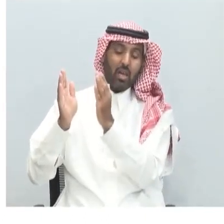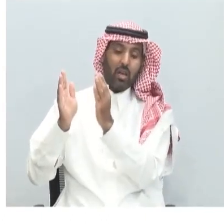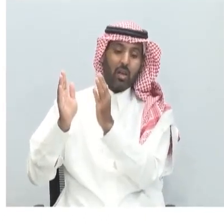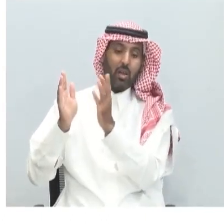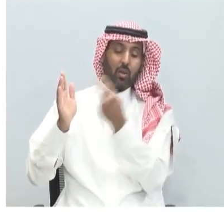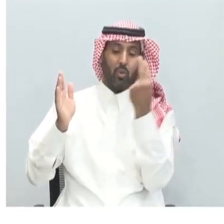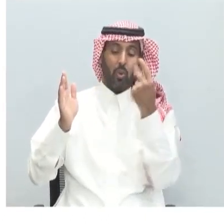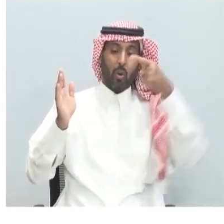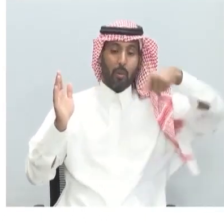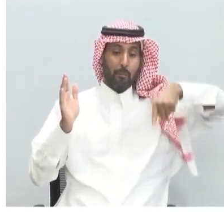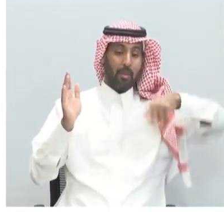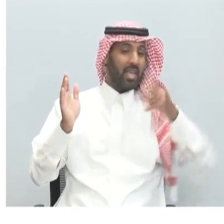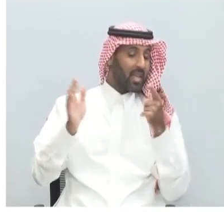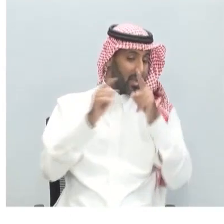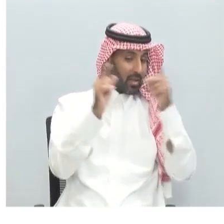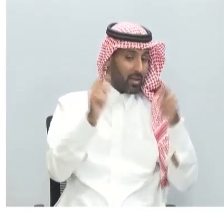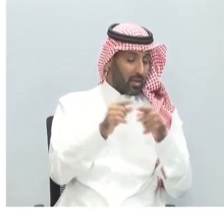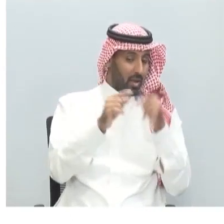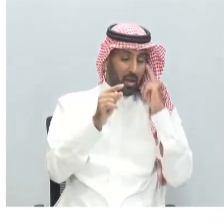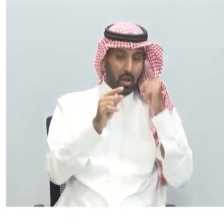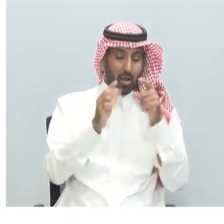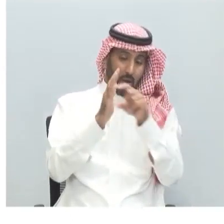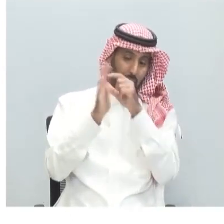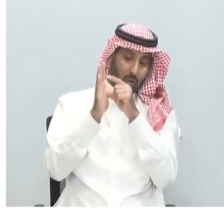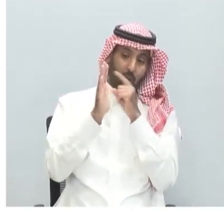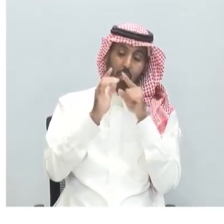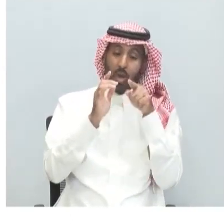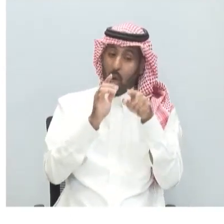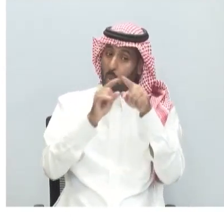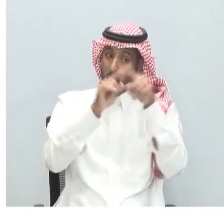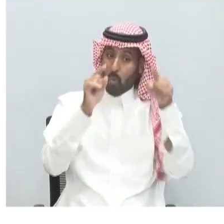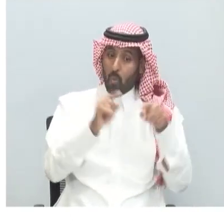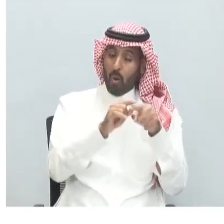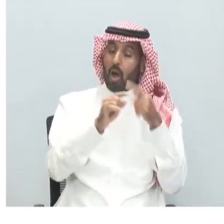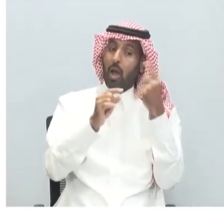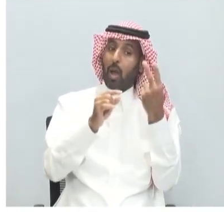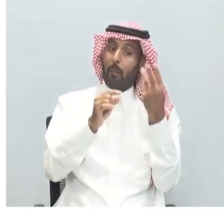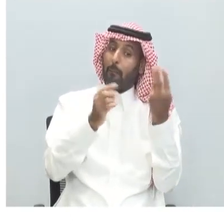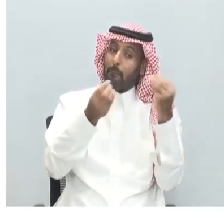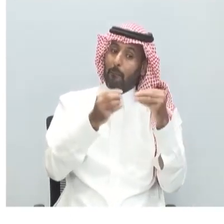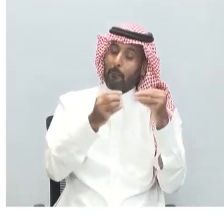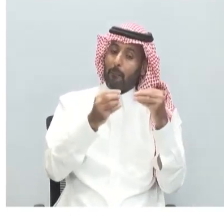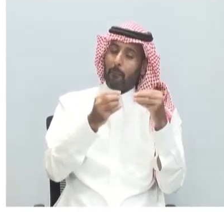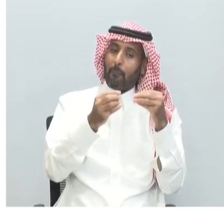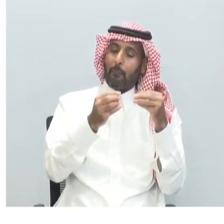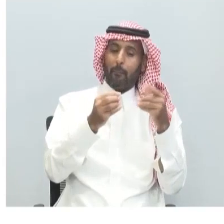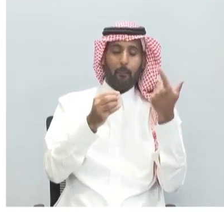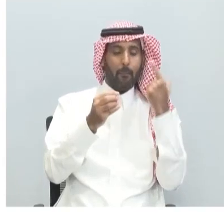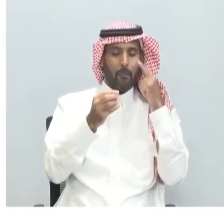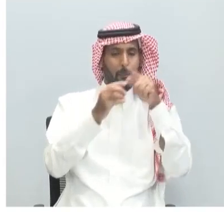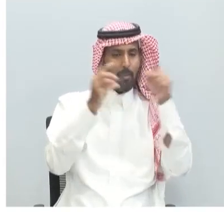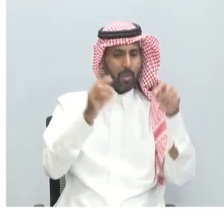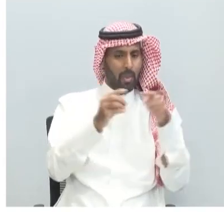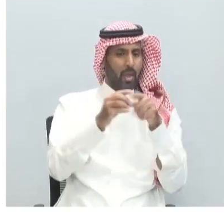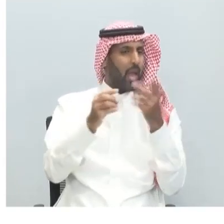اذا طريقه رسم المربعات يعنون كل مربع بعدد لاحظ يعنون كل